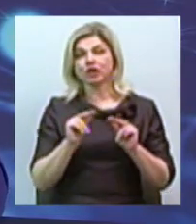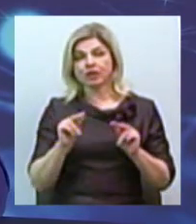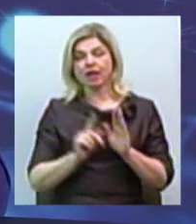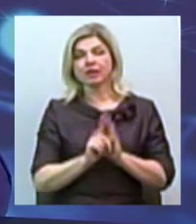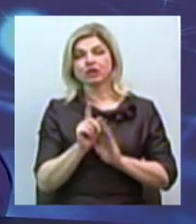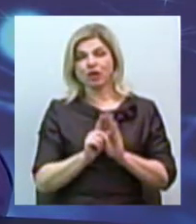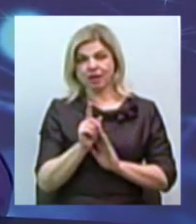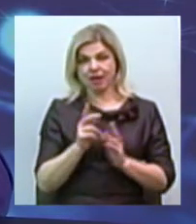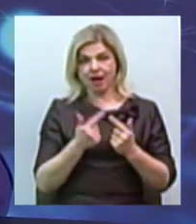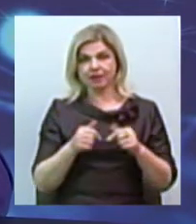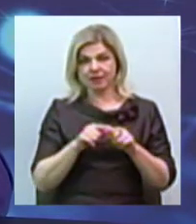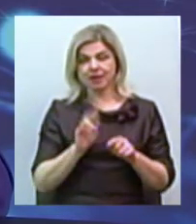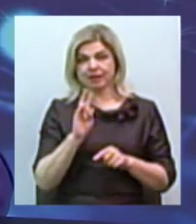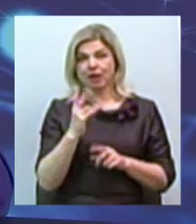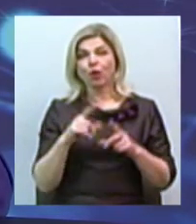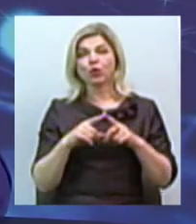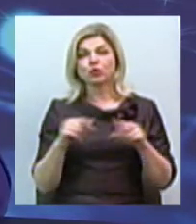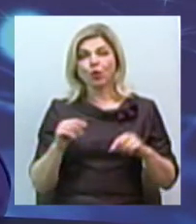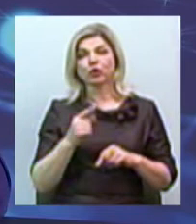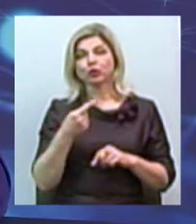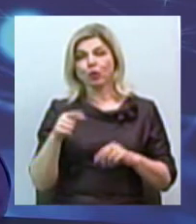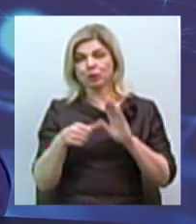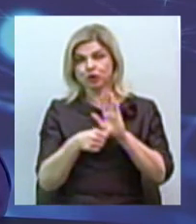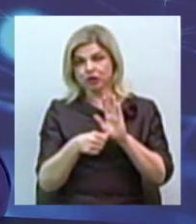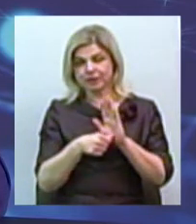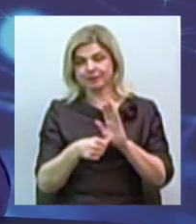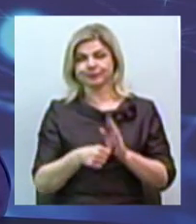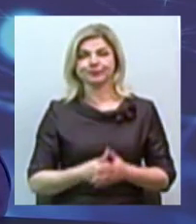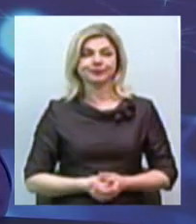класів Миколаївської загальноосвітньої школи номер 6 Олена